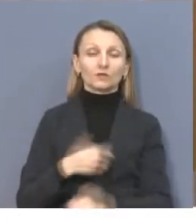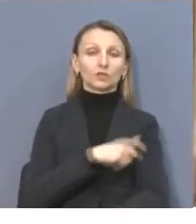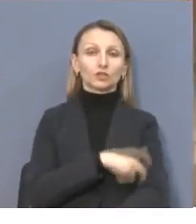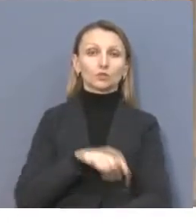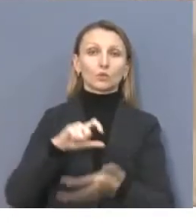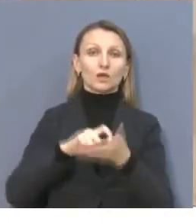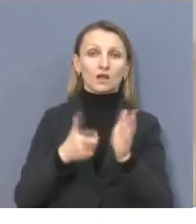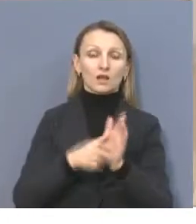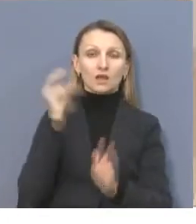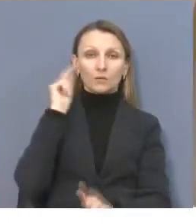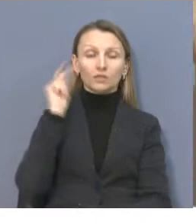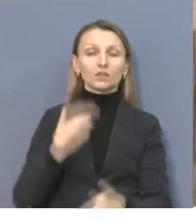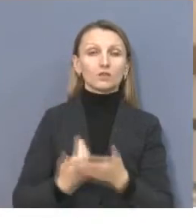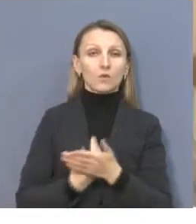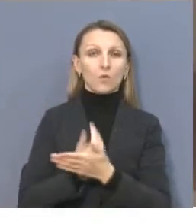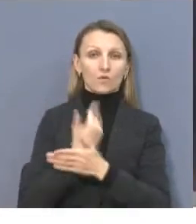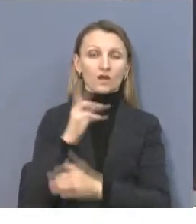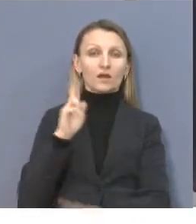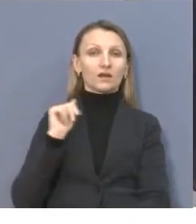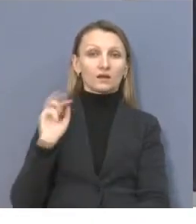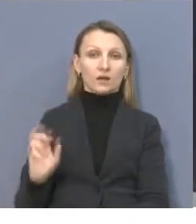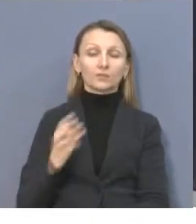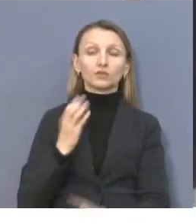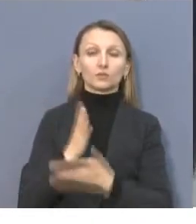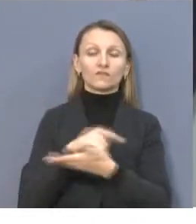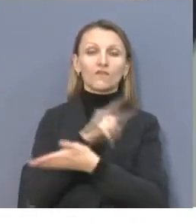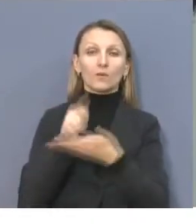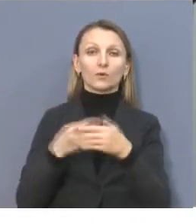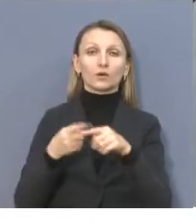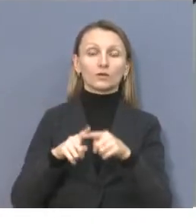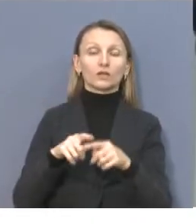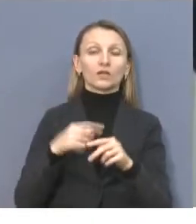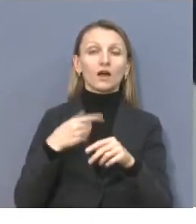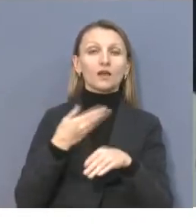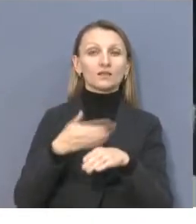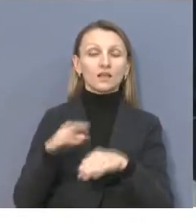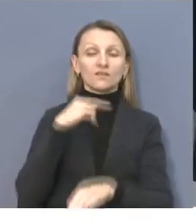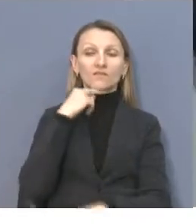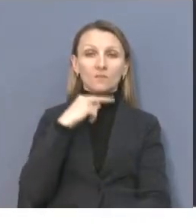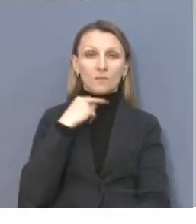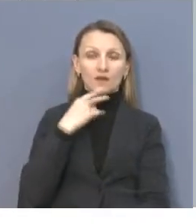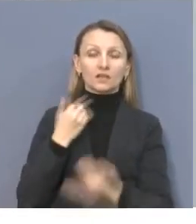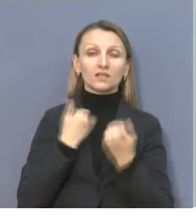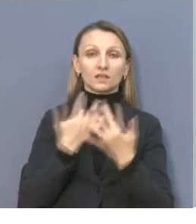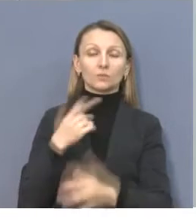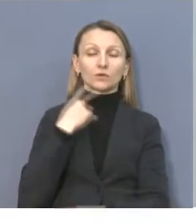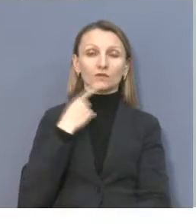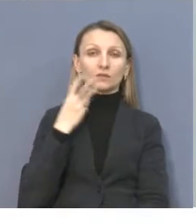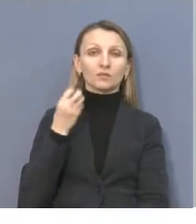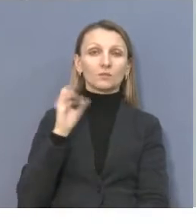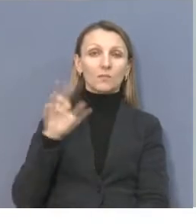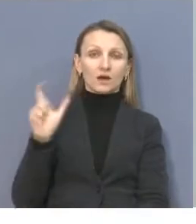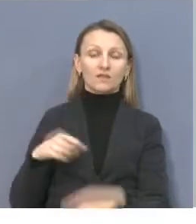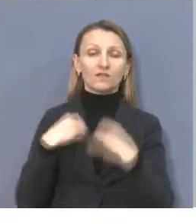обучаются уже в обновленных кабинетах однако есть еще вопросы которые требуют отдельного внимания отметил аким области кермек варджек паев дал чёткие